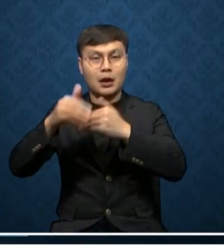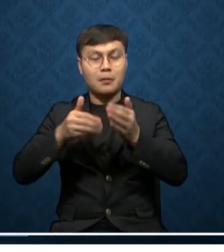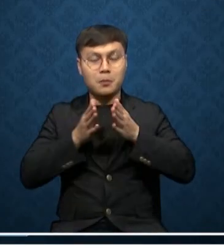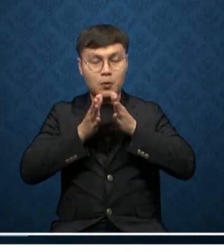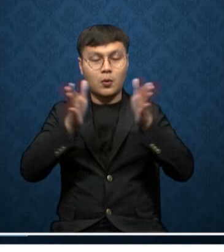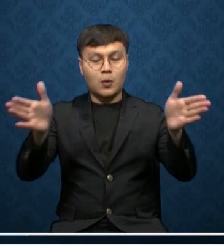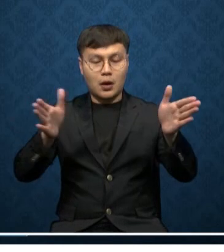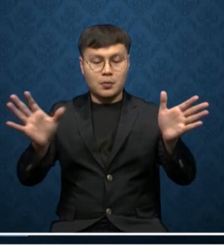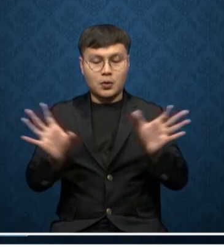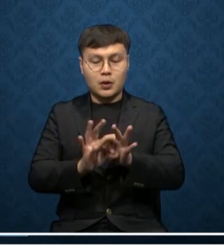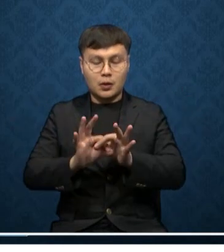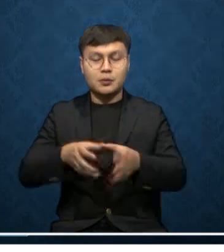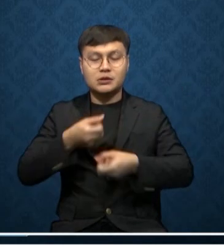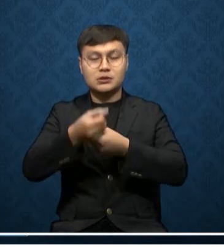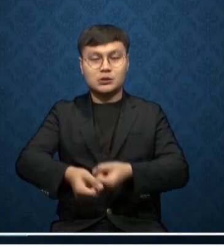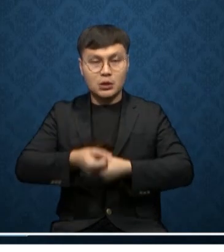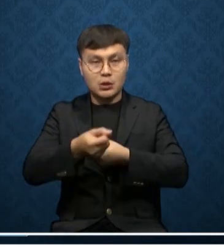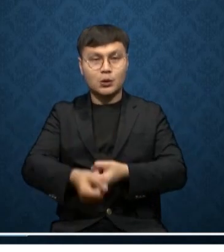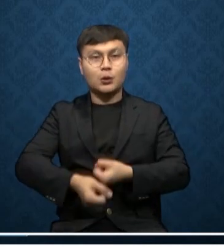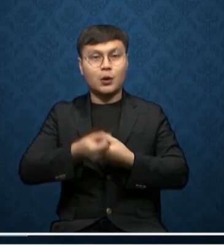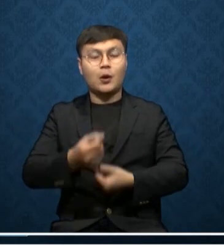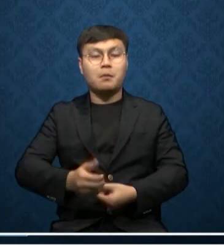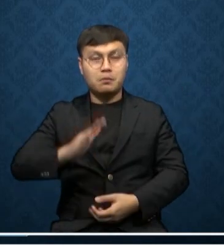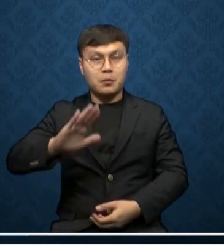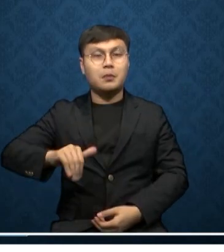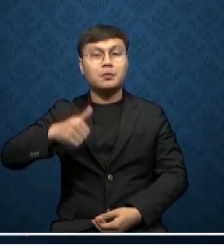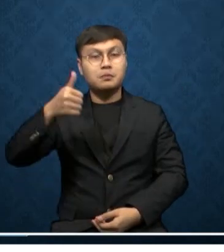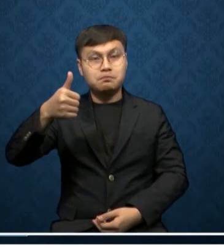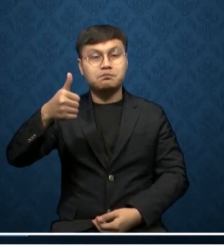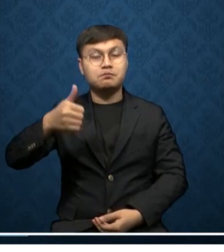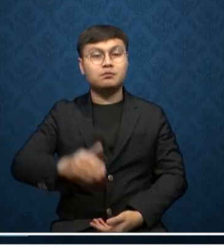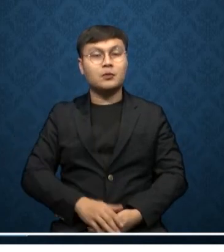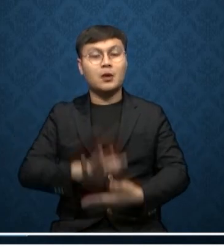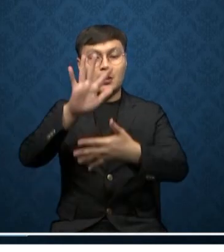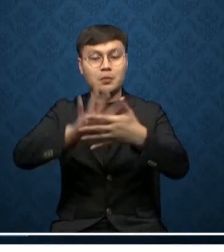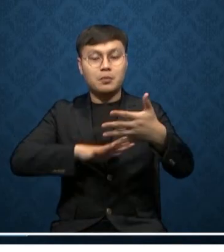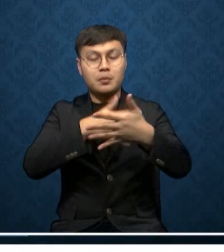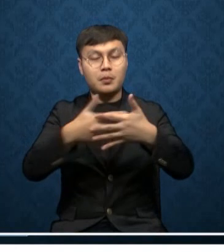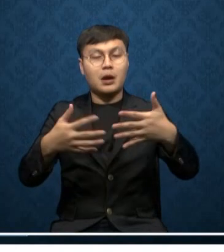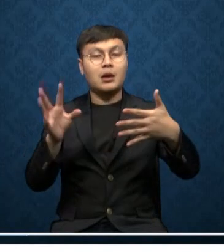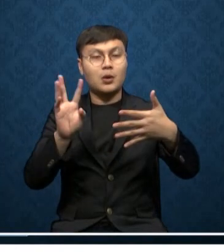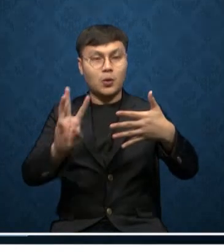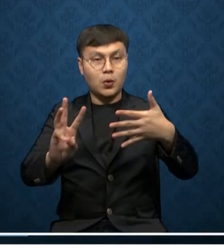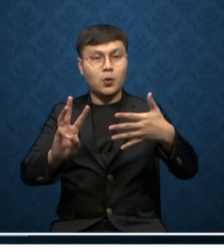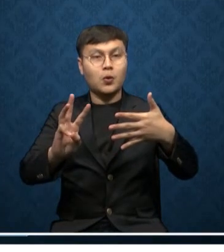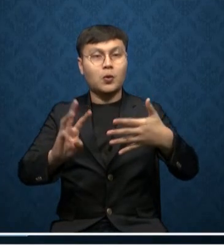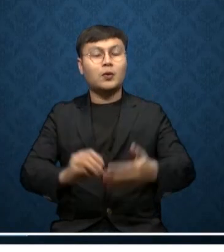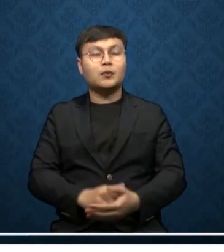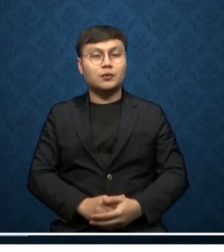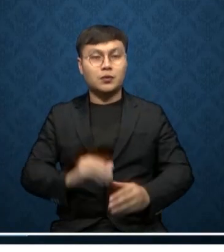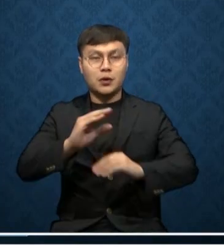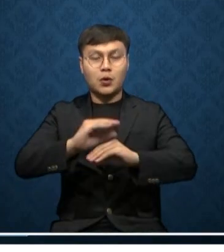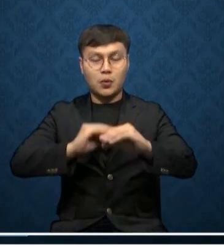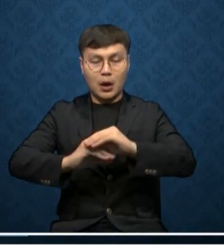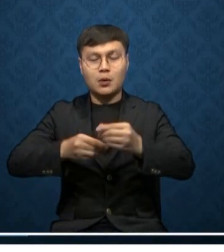การขับเคลื่อนเกษตรมุนค่าสูงมีความชัดเจนขึ้นดีขึ้นในปีนี้จาก 6แผนย่อย 27แนวทางแล้วก็ 42โครงการจาก 138